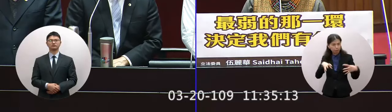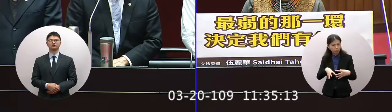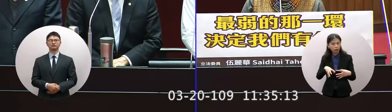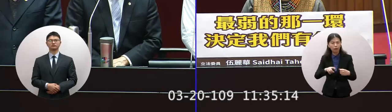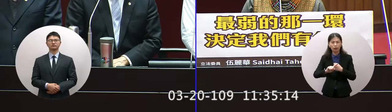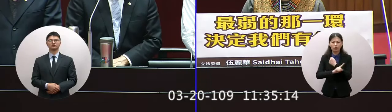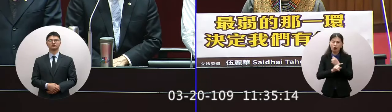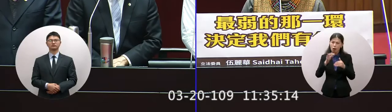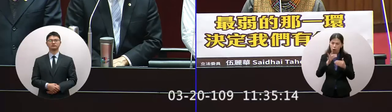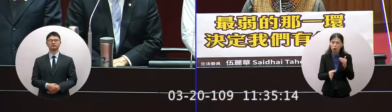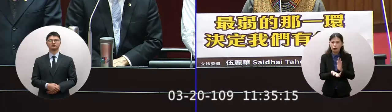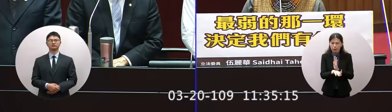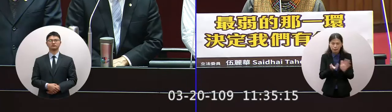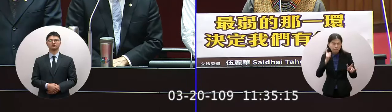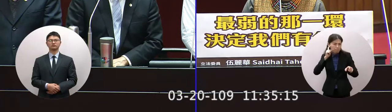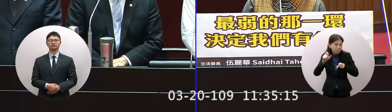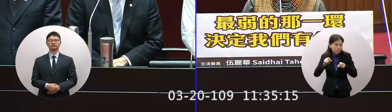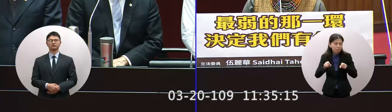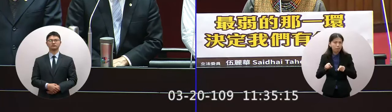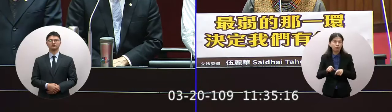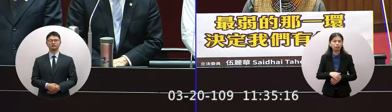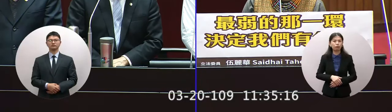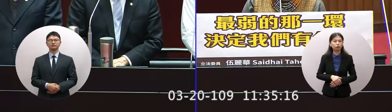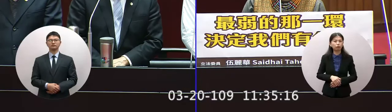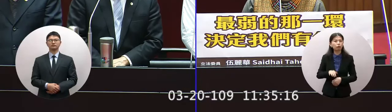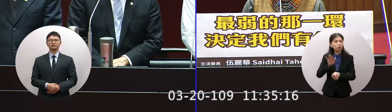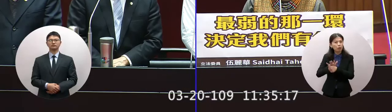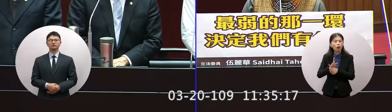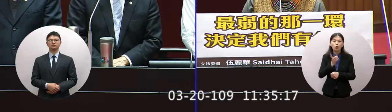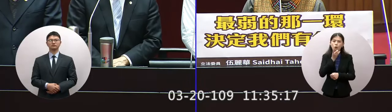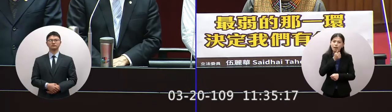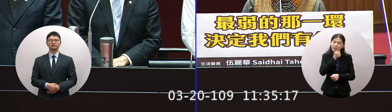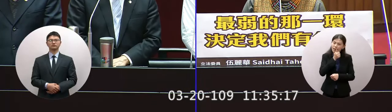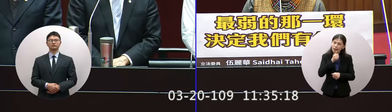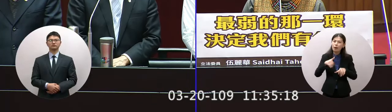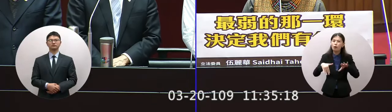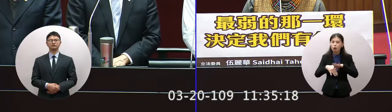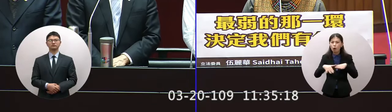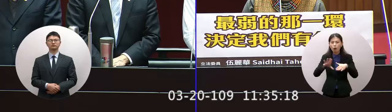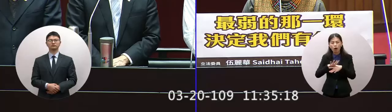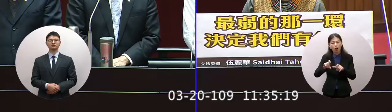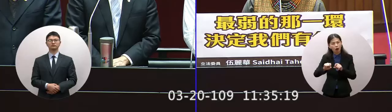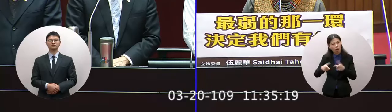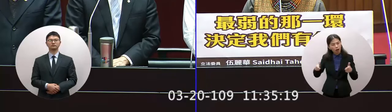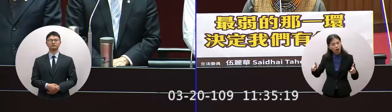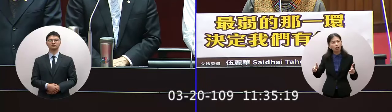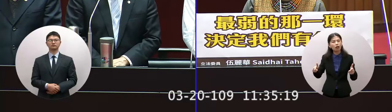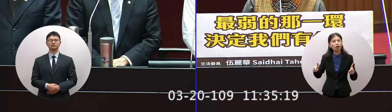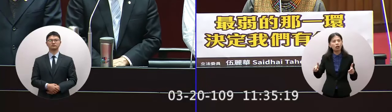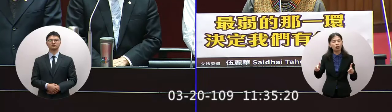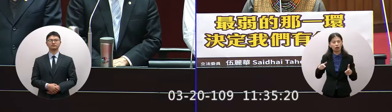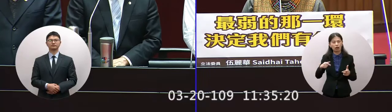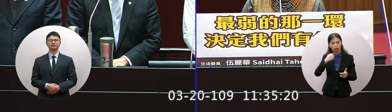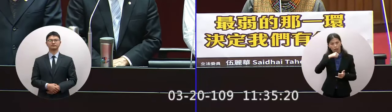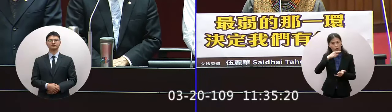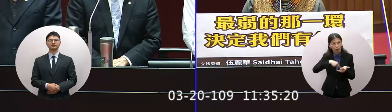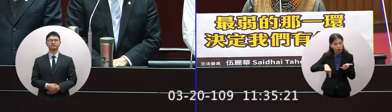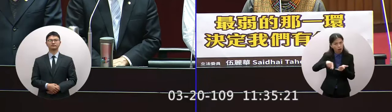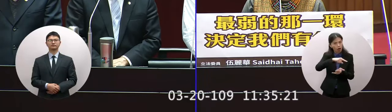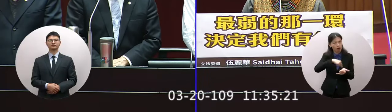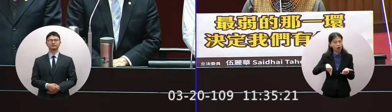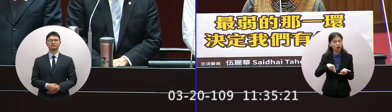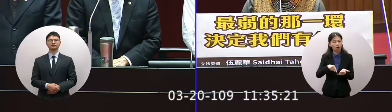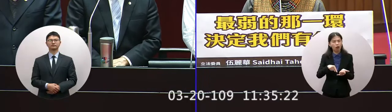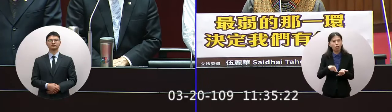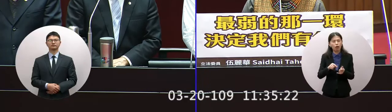多的法令要超前部署，让我们的语言文化能够继续的在土地台湾这块土地产